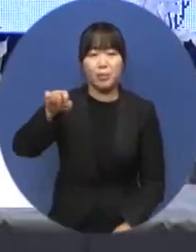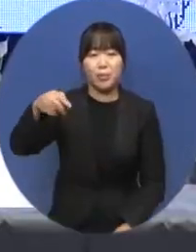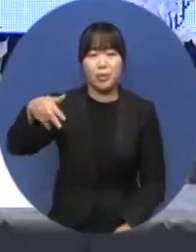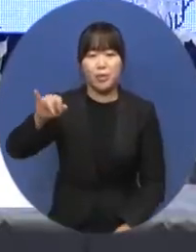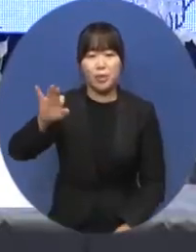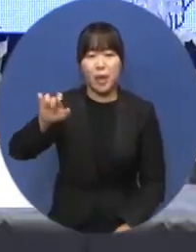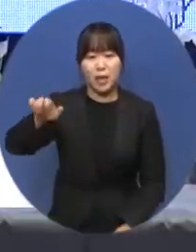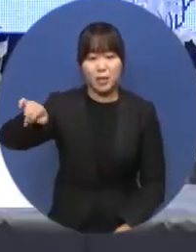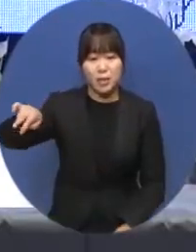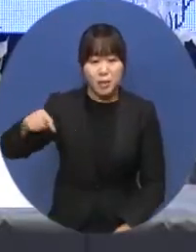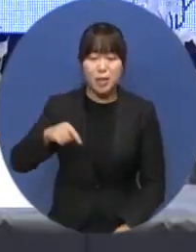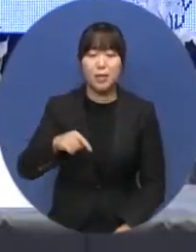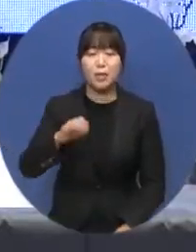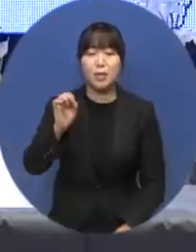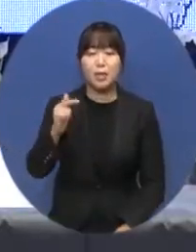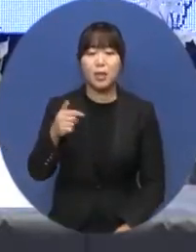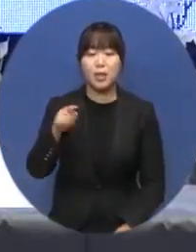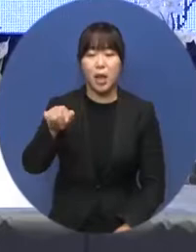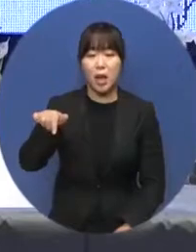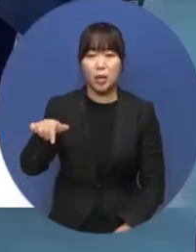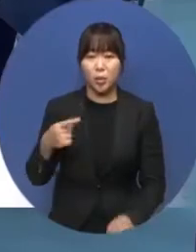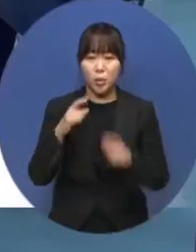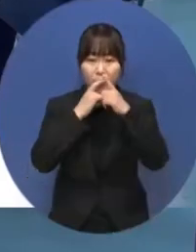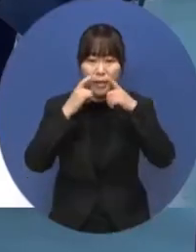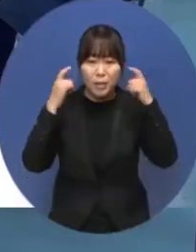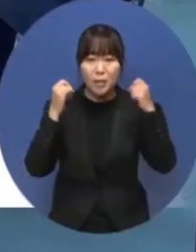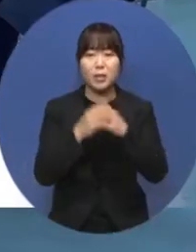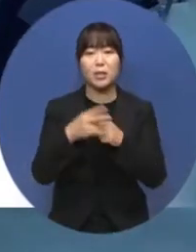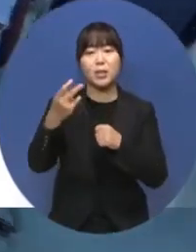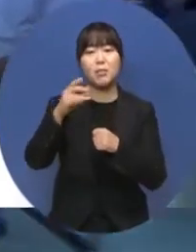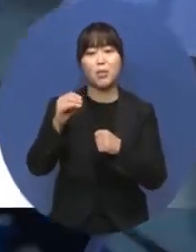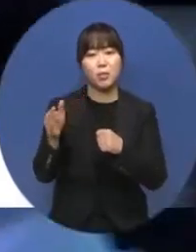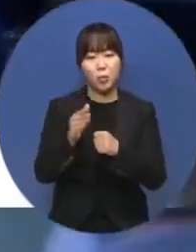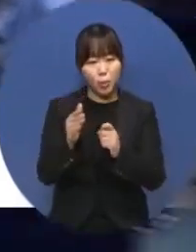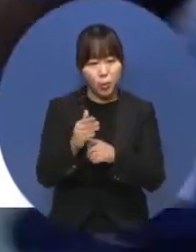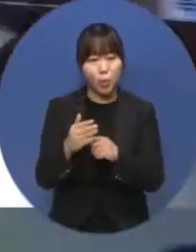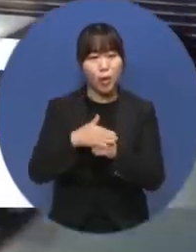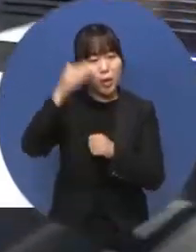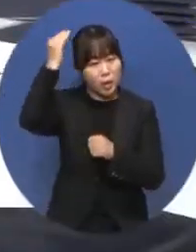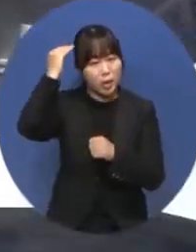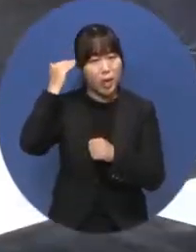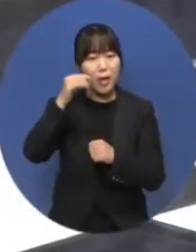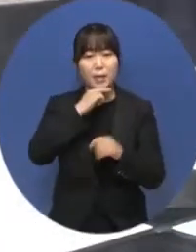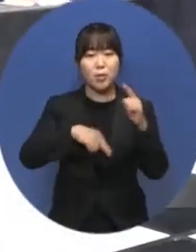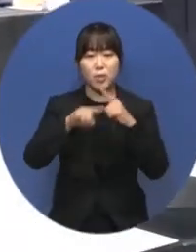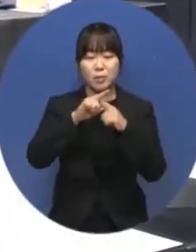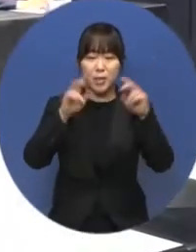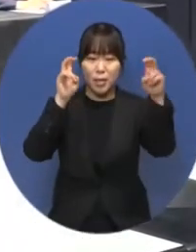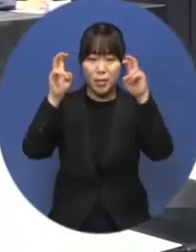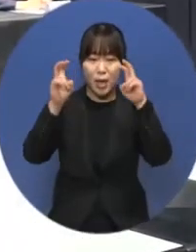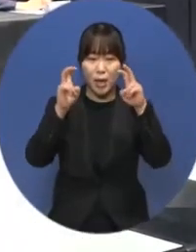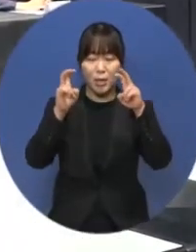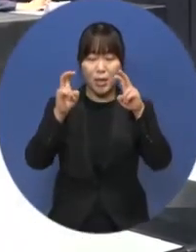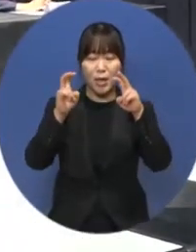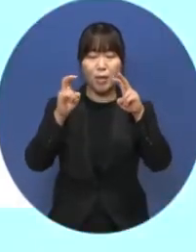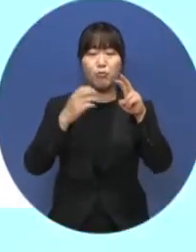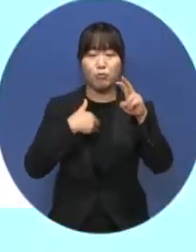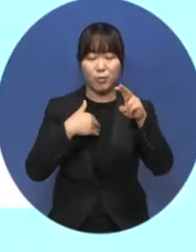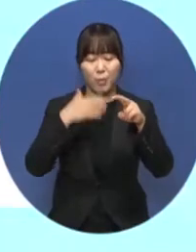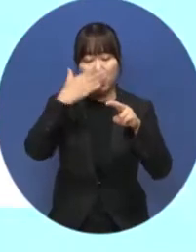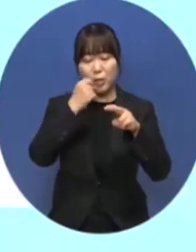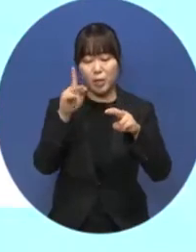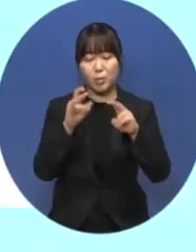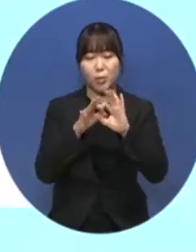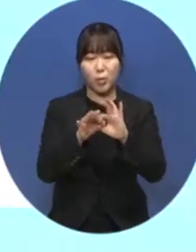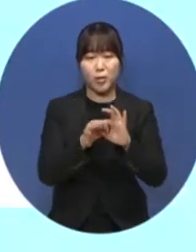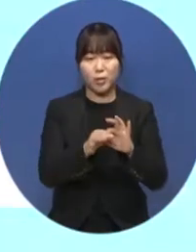은나노 마스크는 2천만 원 상당으로 복지TV를 통해 대한적십자사에 전달됐습니다.